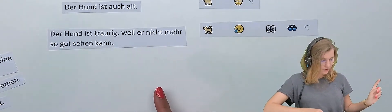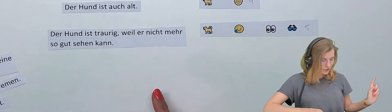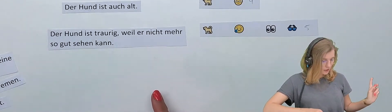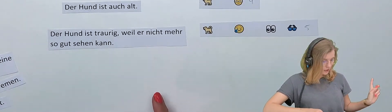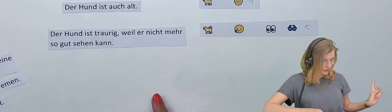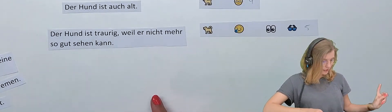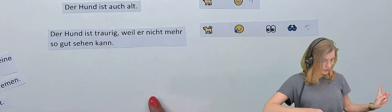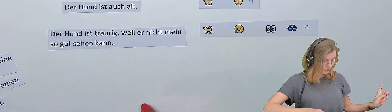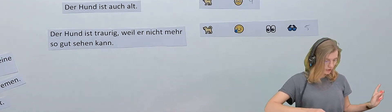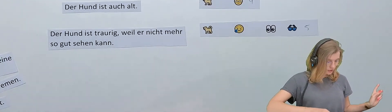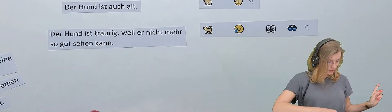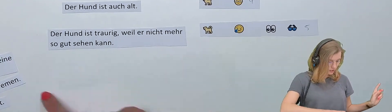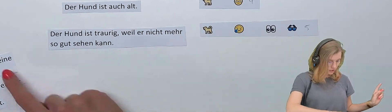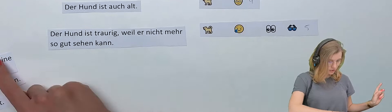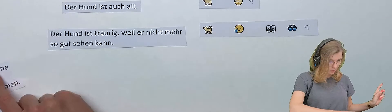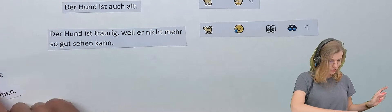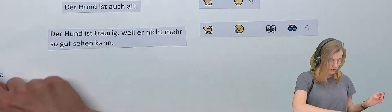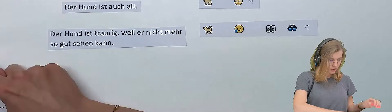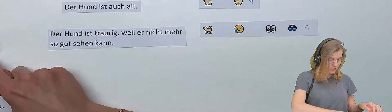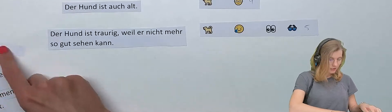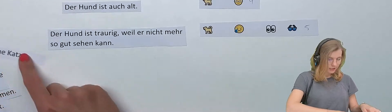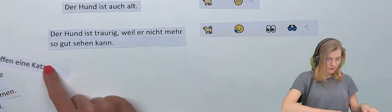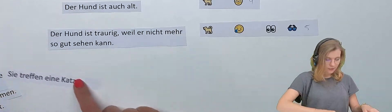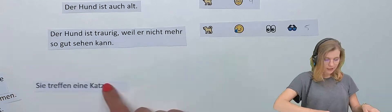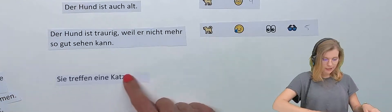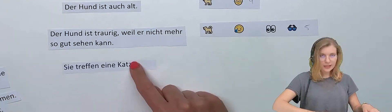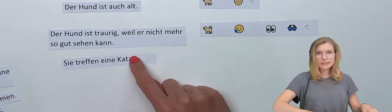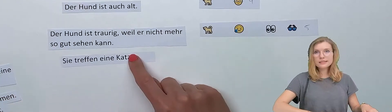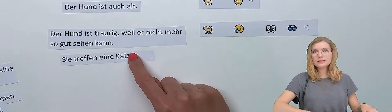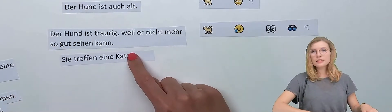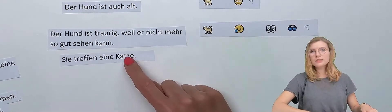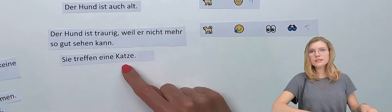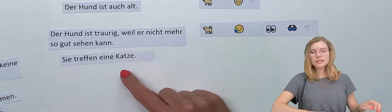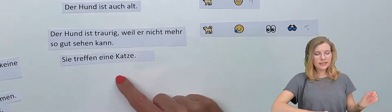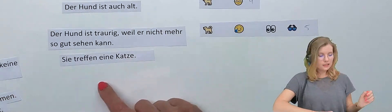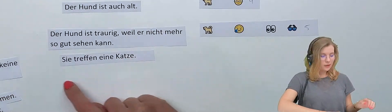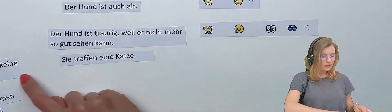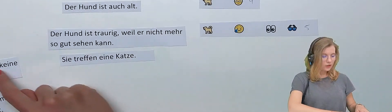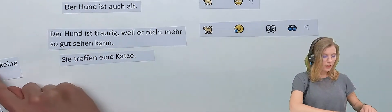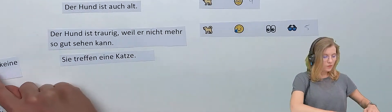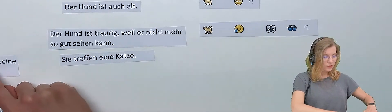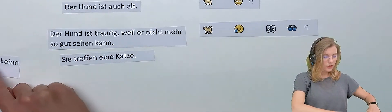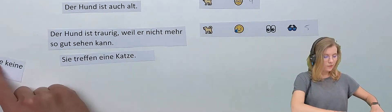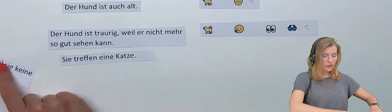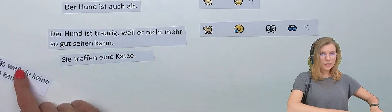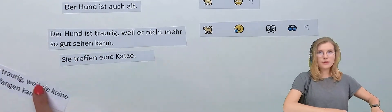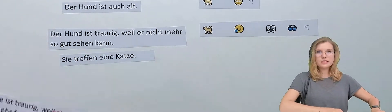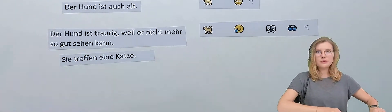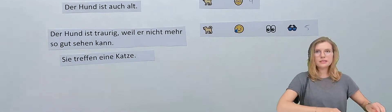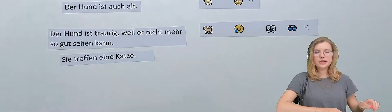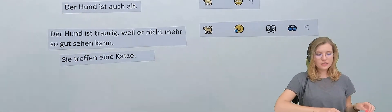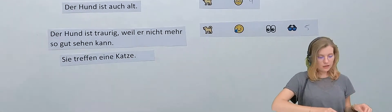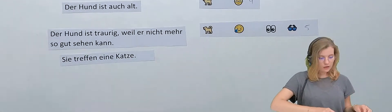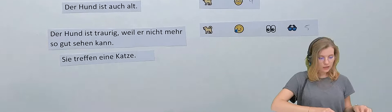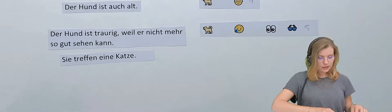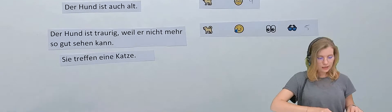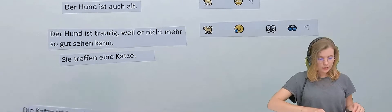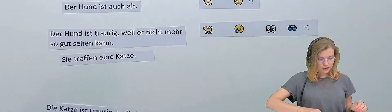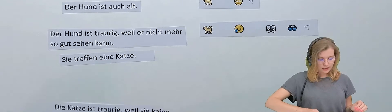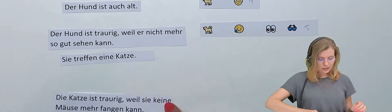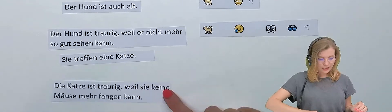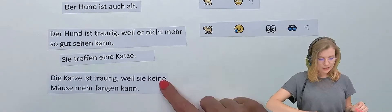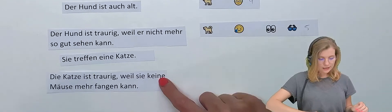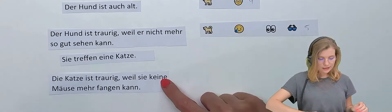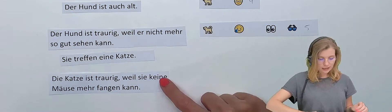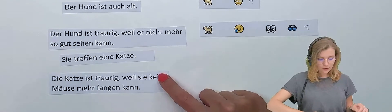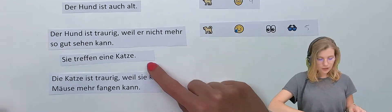dann treffen sie die Katze, oder? Genau. Sie treffen eine Katze. Die Katze passt noch auf und dann haben wir hier keinen Platz mehr. Das reicht dann auch.